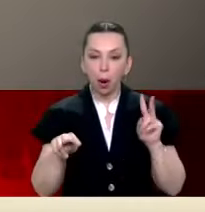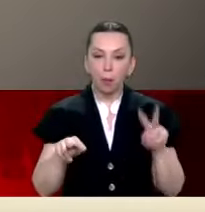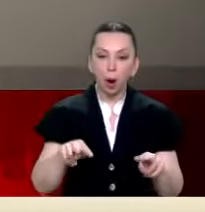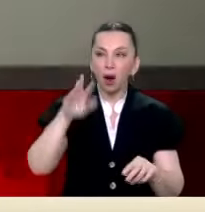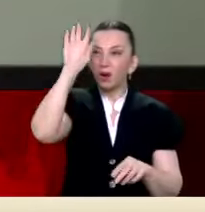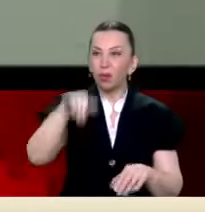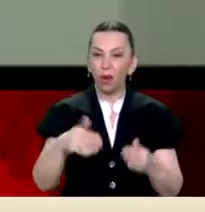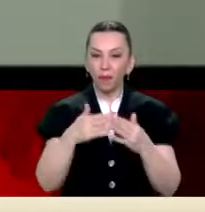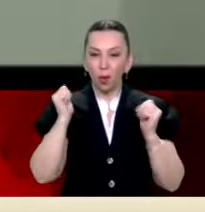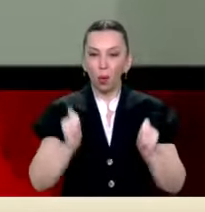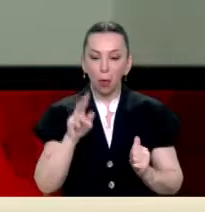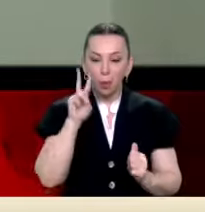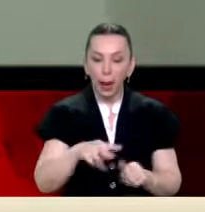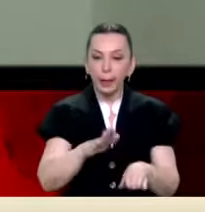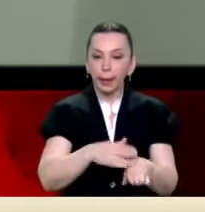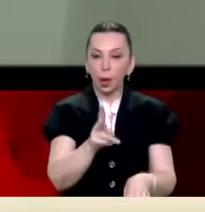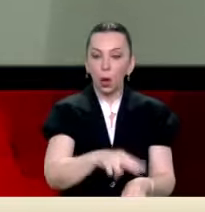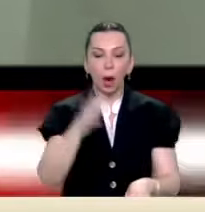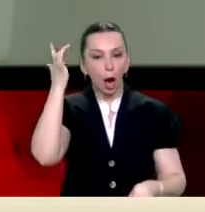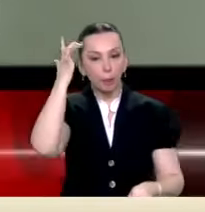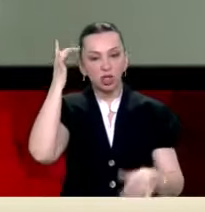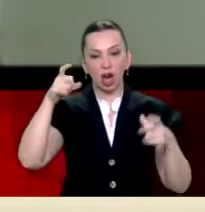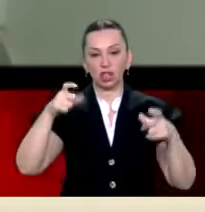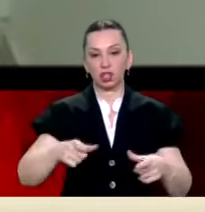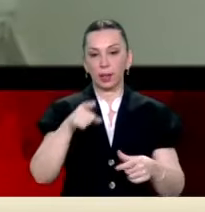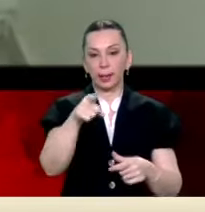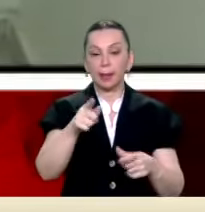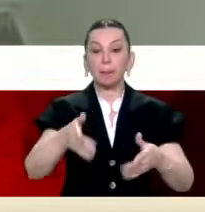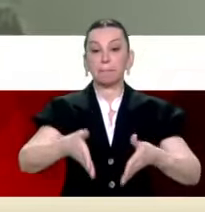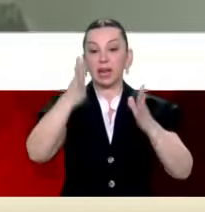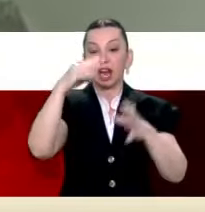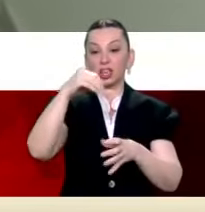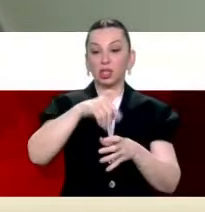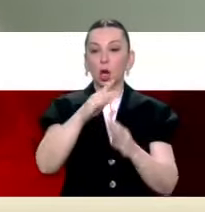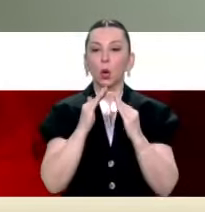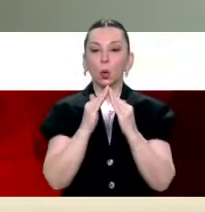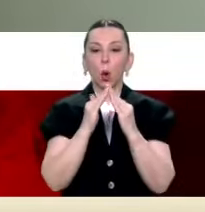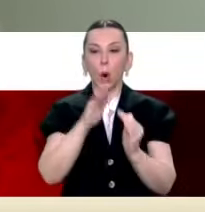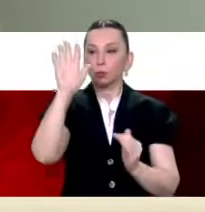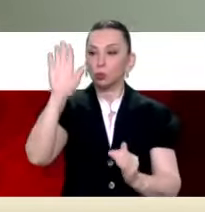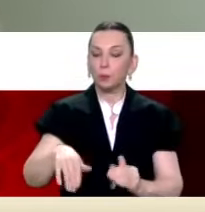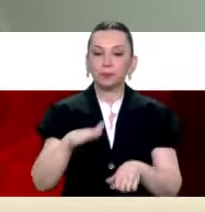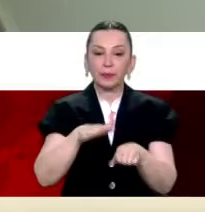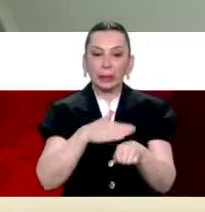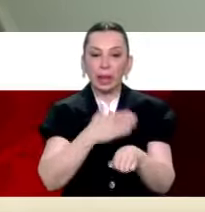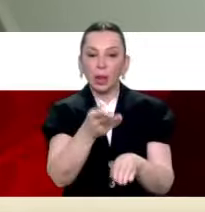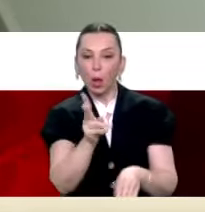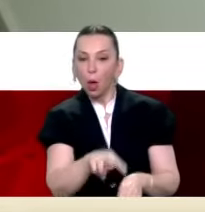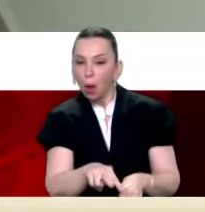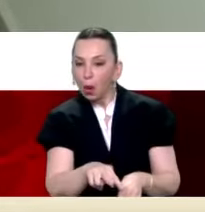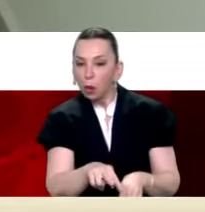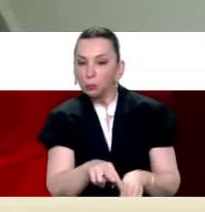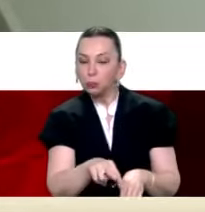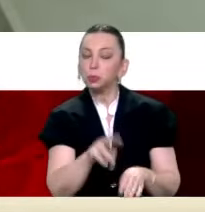kedi gördü. İşte o korkunç olay Başakşehir'deki bu binanın içerisinde yaşandı. Komşular kediyi yerde hareketsiz bir